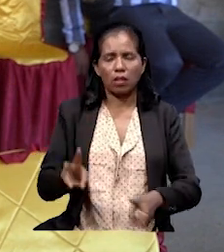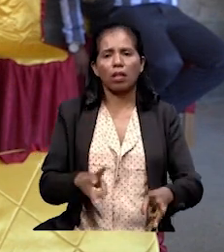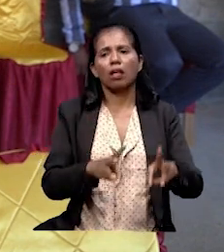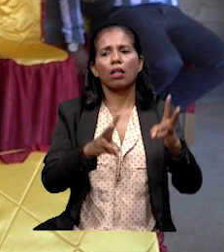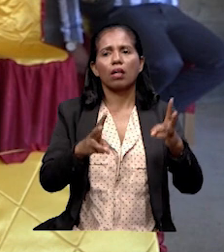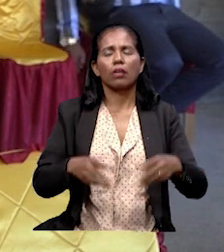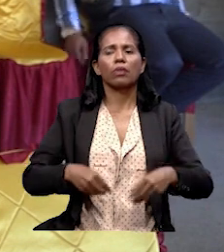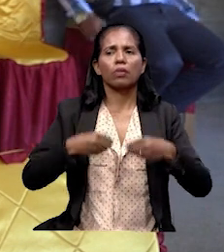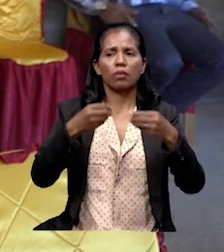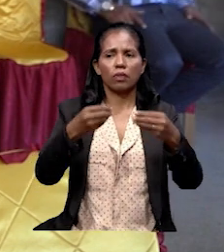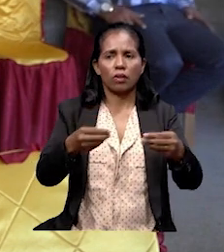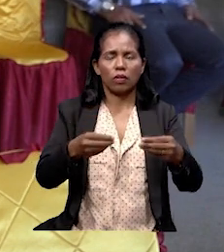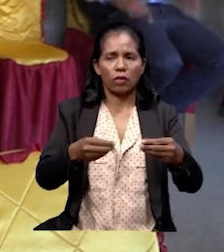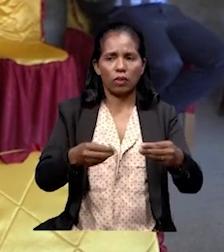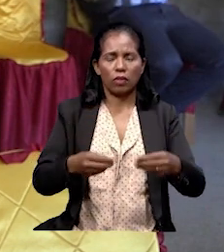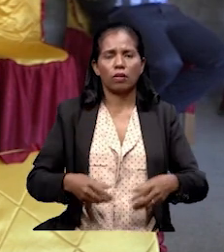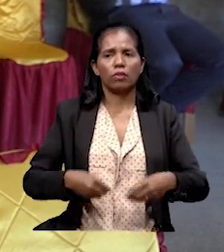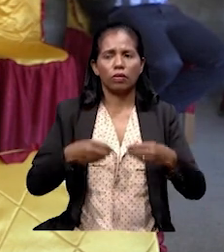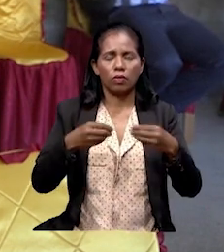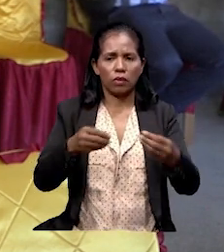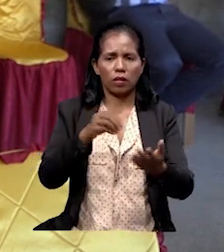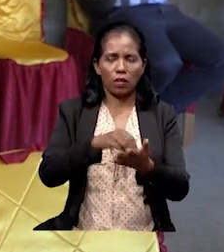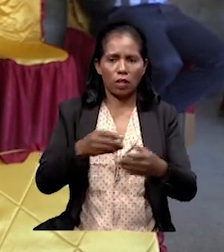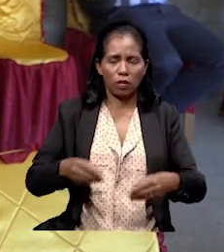o fofila of reso bele